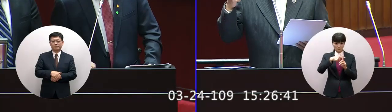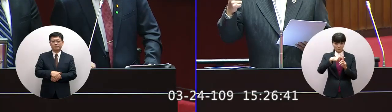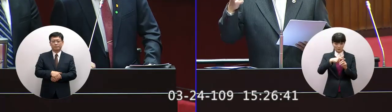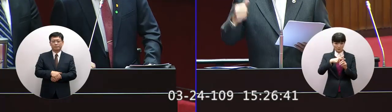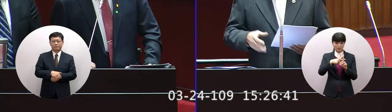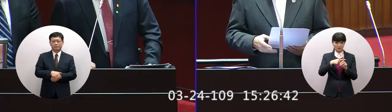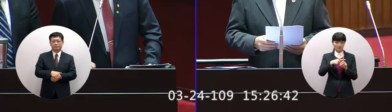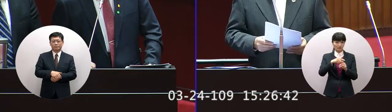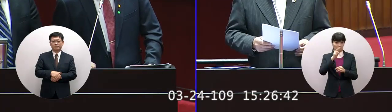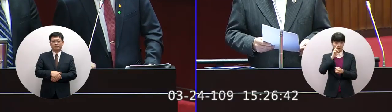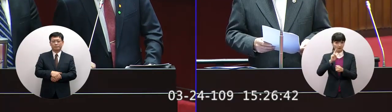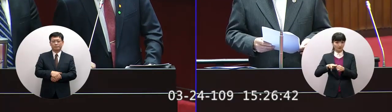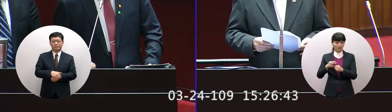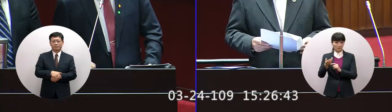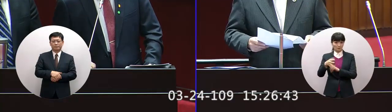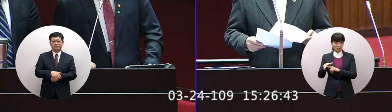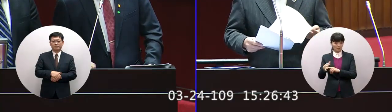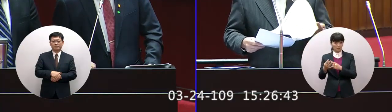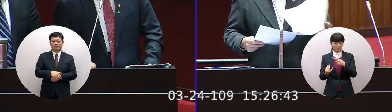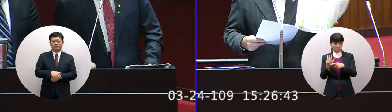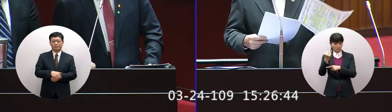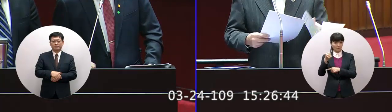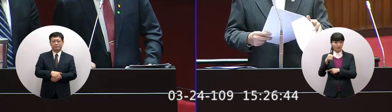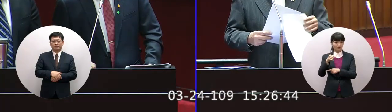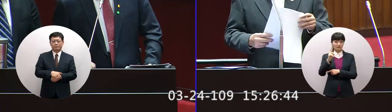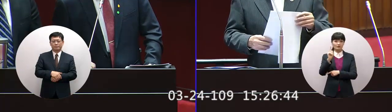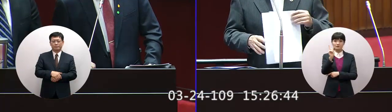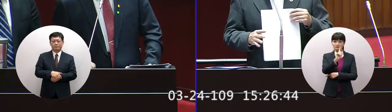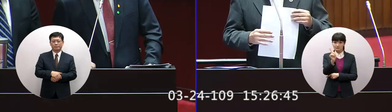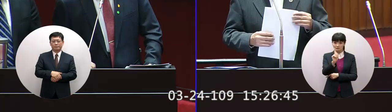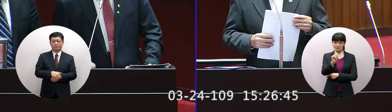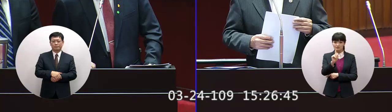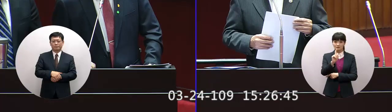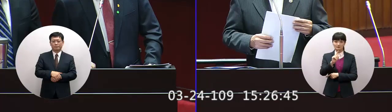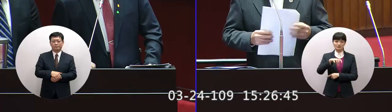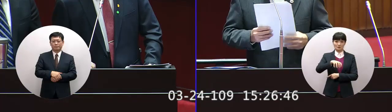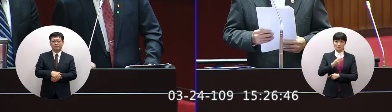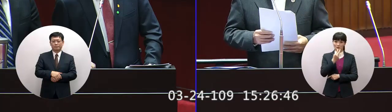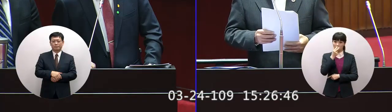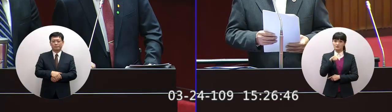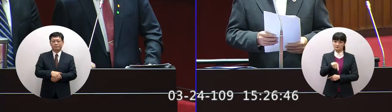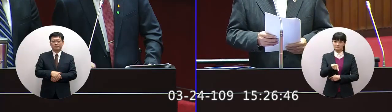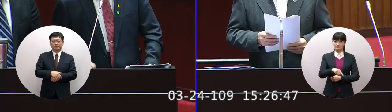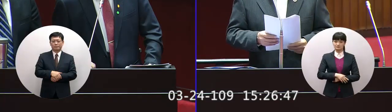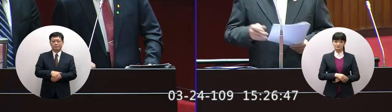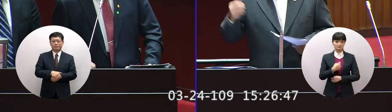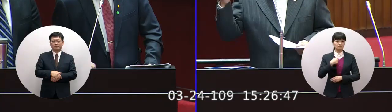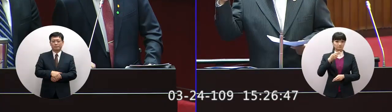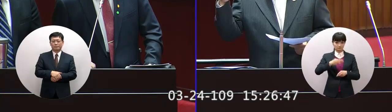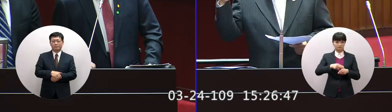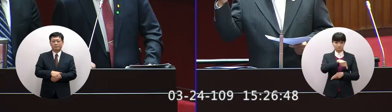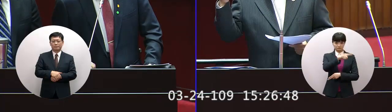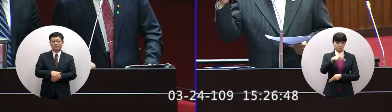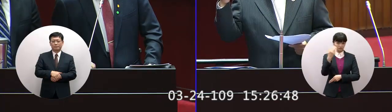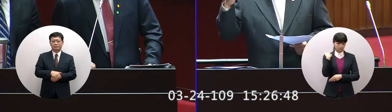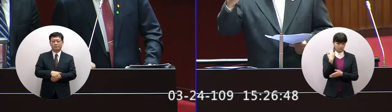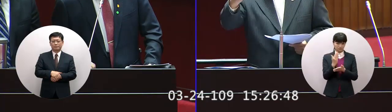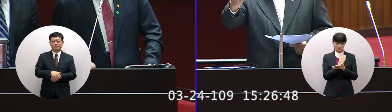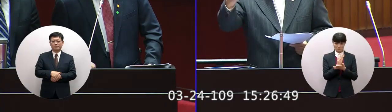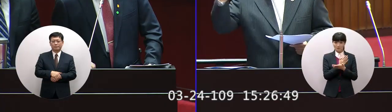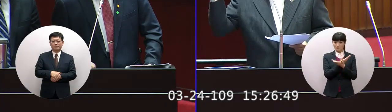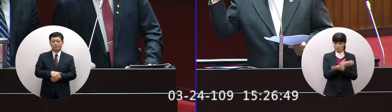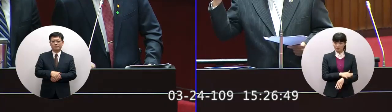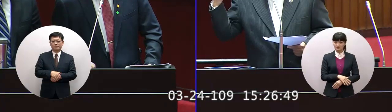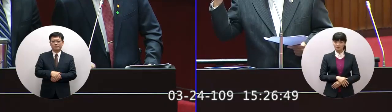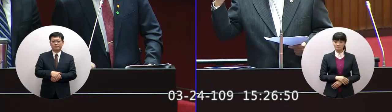高，就是天然气。那这个数据我相信你们过去评估也有参考过，但是请提供